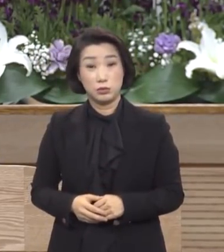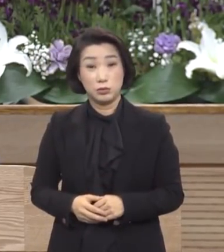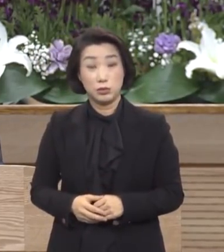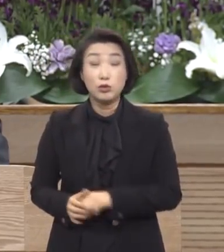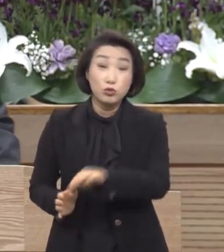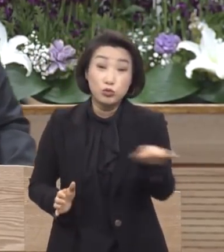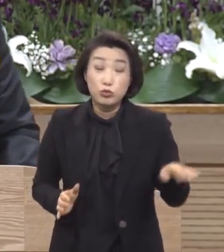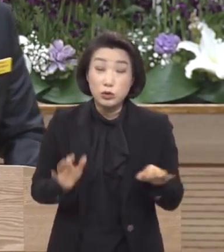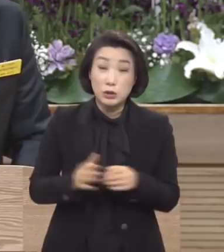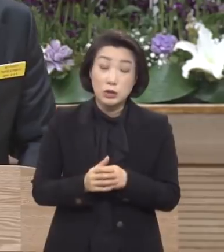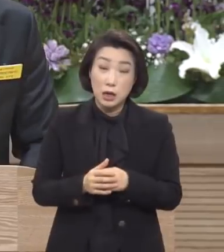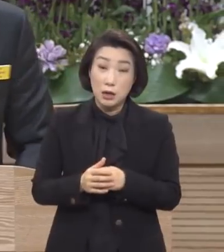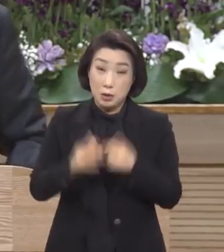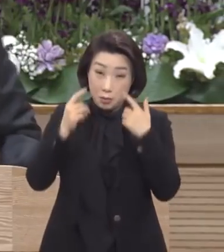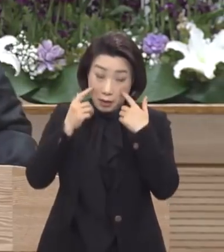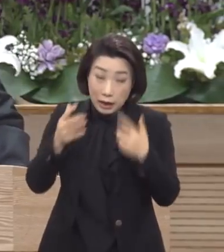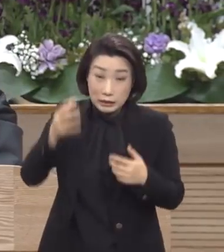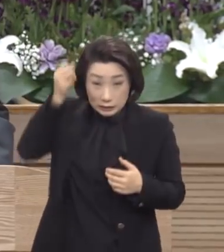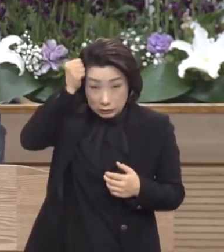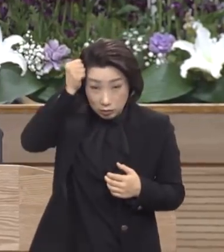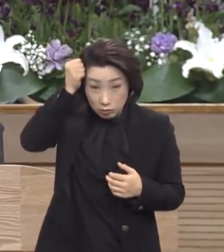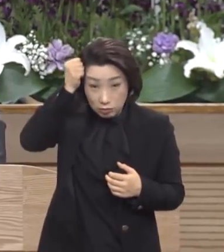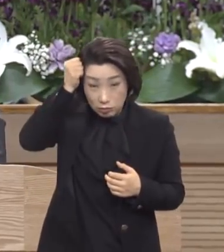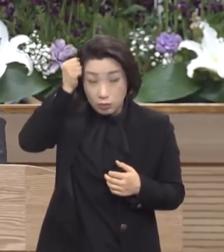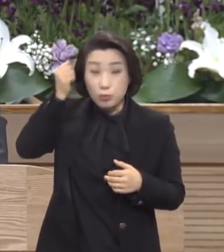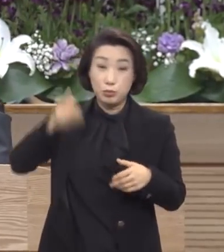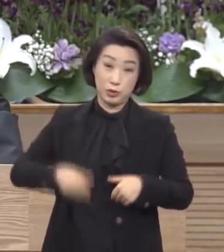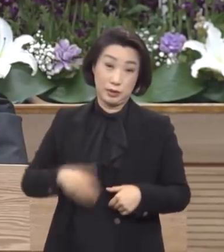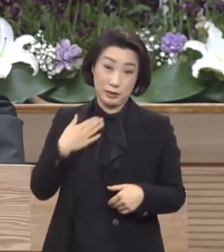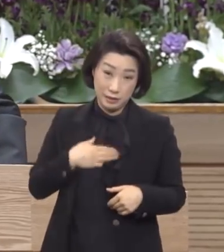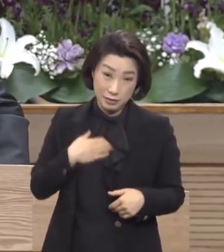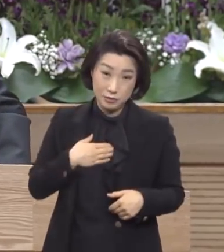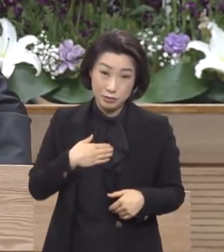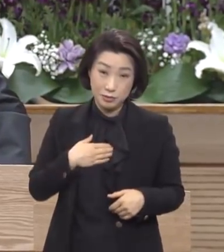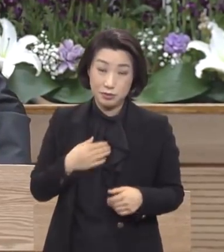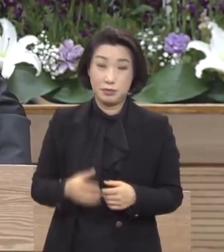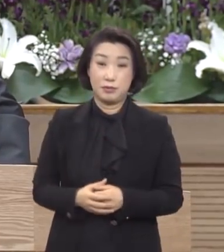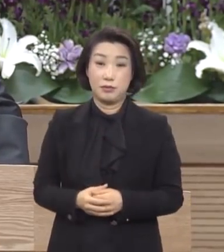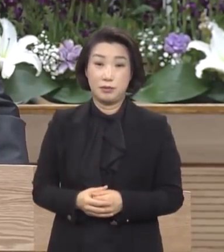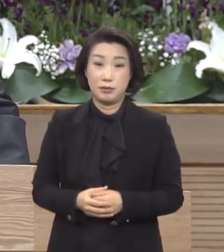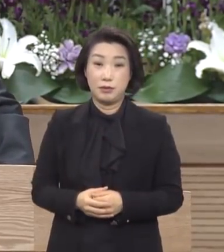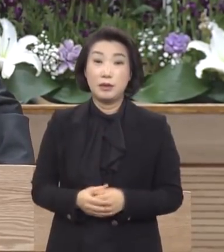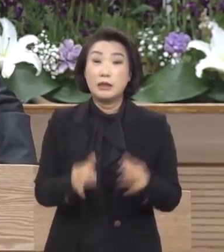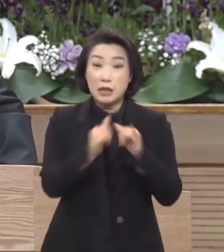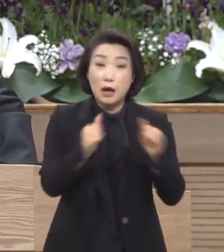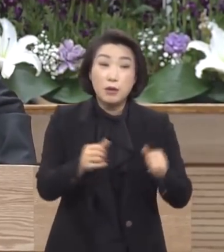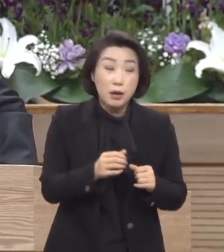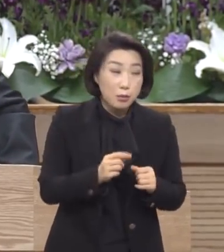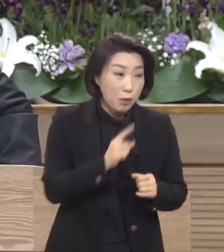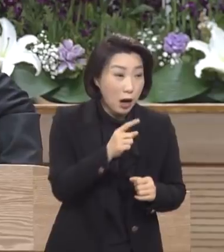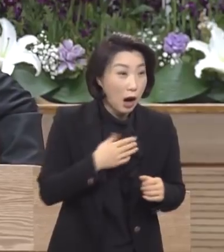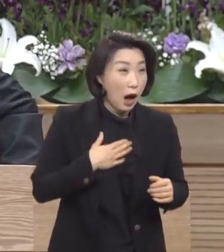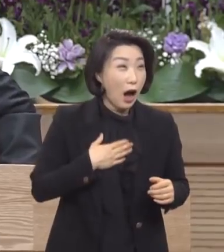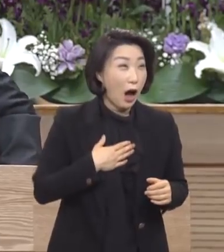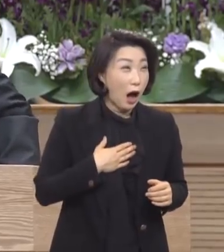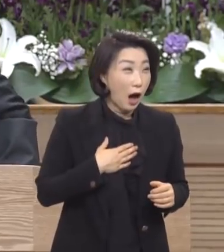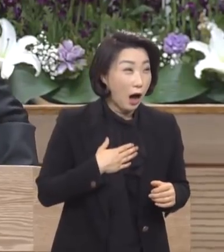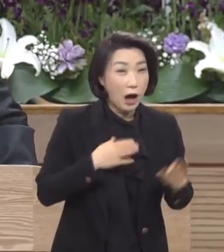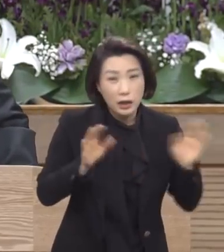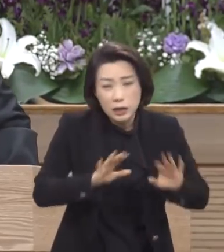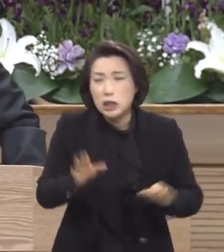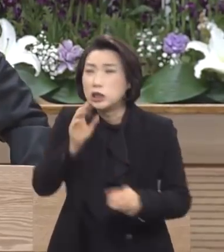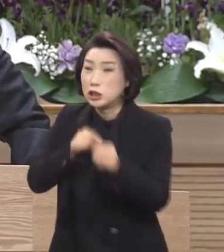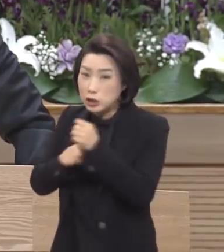응? 우리는 똑똑히 받아들여라 이 말이오. 사람의 말에 귀를 기울이지 말고